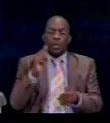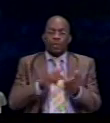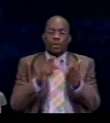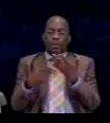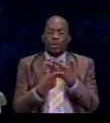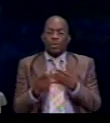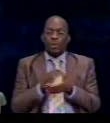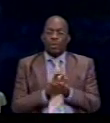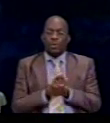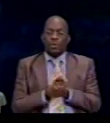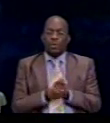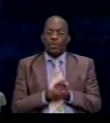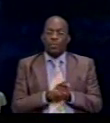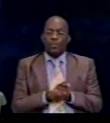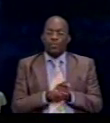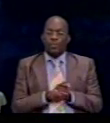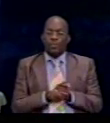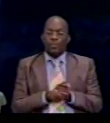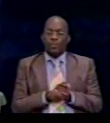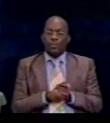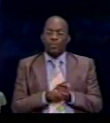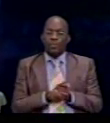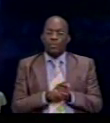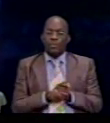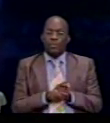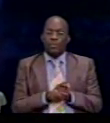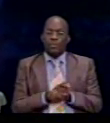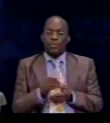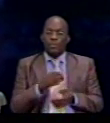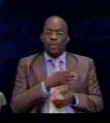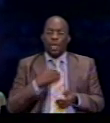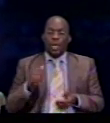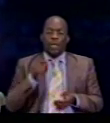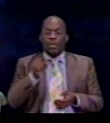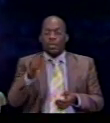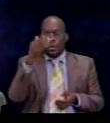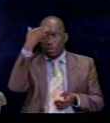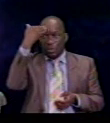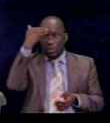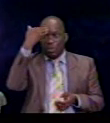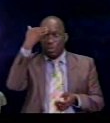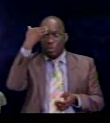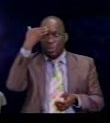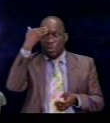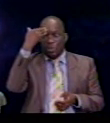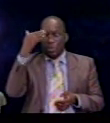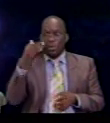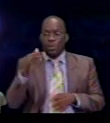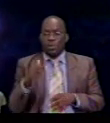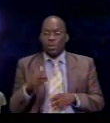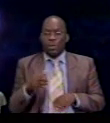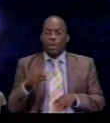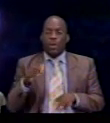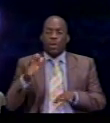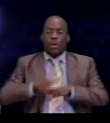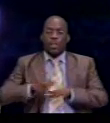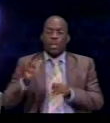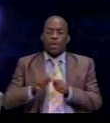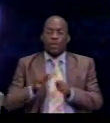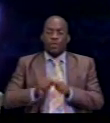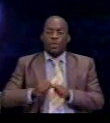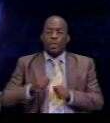jour, le Seigneur fait de grandes choses. And you know that on every last day, the Lord always do great